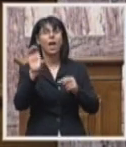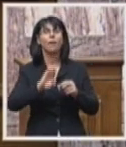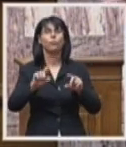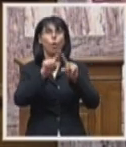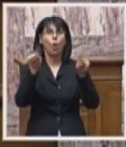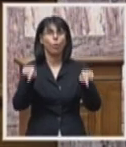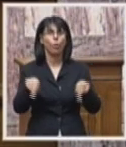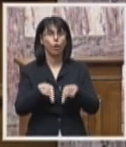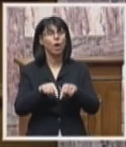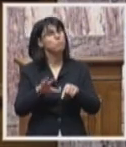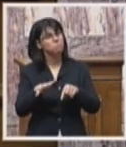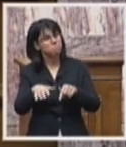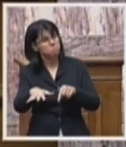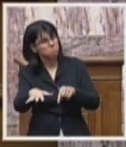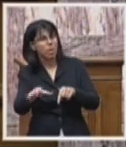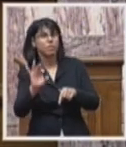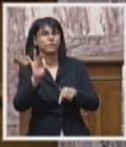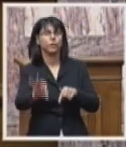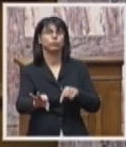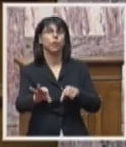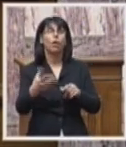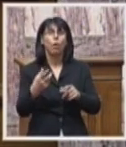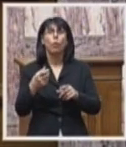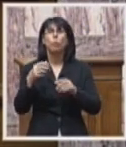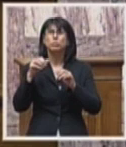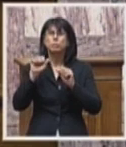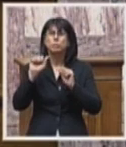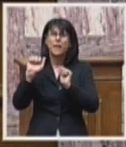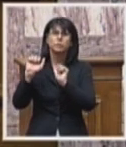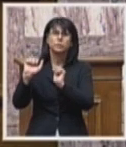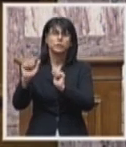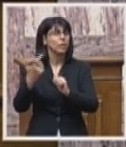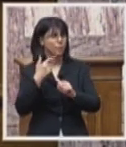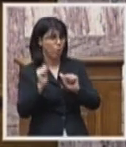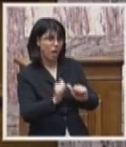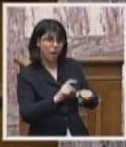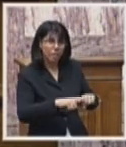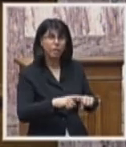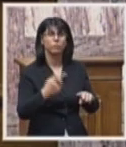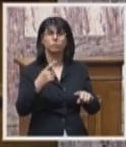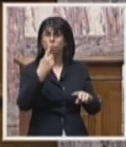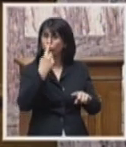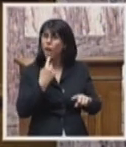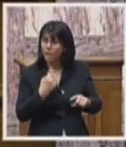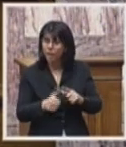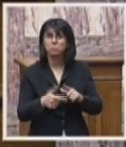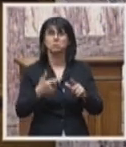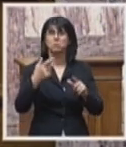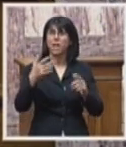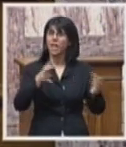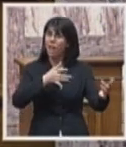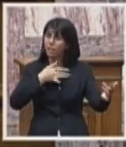πολύ σύντομα να φτάσουμε εκεί, λόγω των πιέσεων πια που υπάρχουν, όχι πια στην Ελλάδα, Ιρλανδία και Πορτογαλία, αλλά και άλλων χωρών. Για να μην